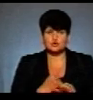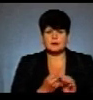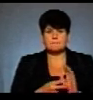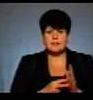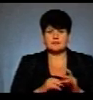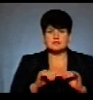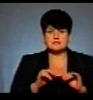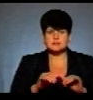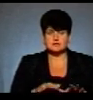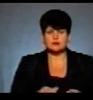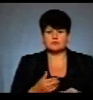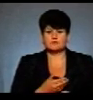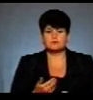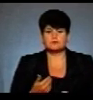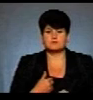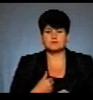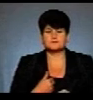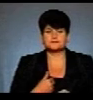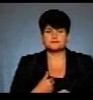план заходів, ми